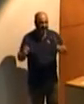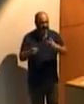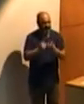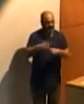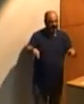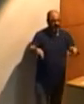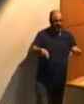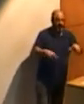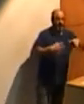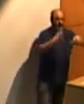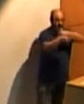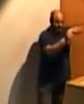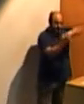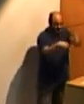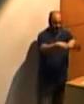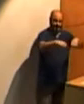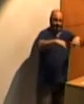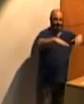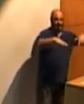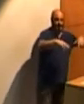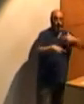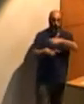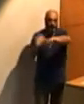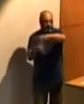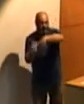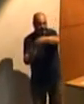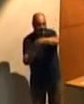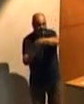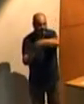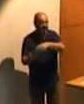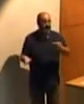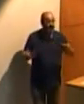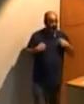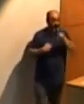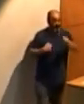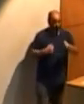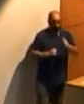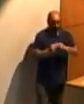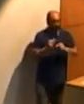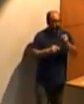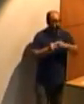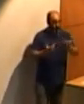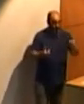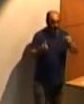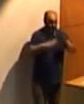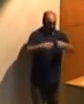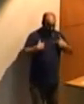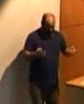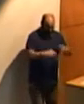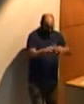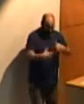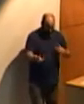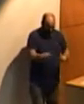la question est de se poser de se dire que finalement nous quand nous prenons nous nous légaux que nous allons mais les mélanger est ce que nous allons faire